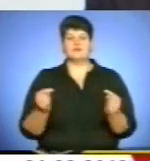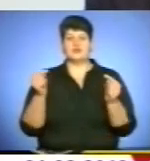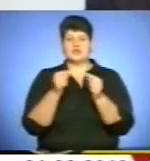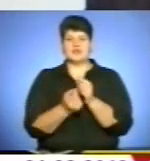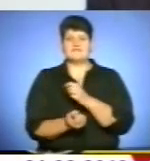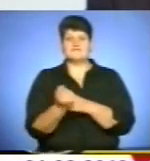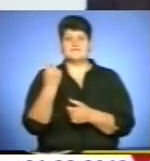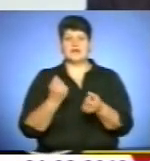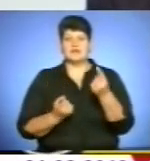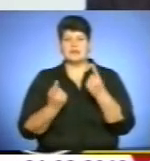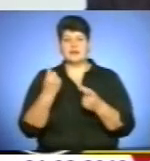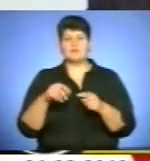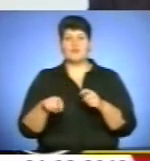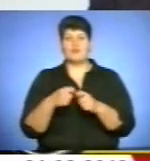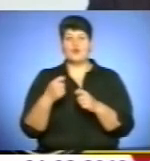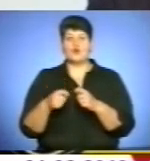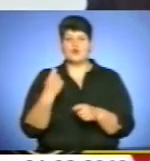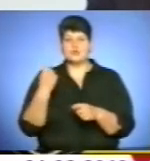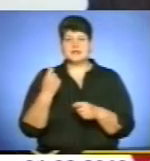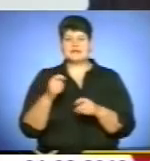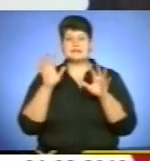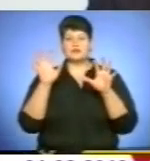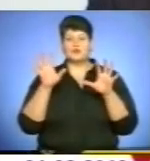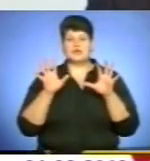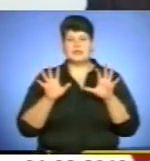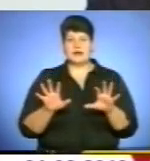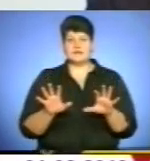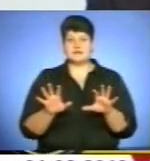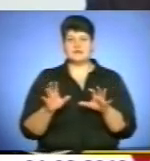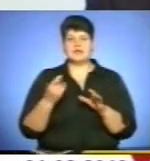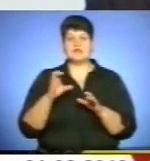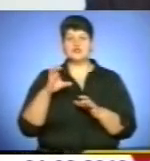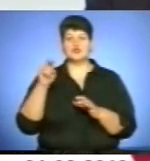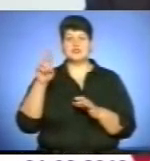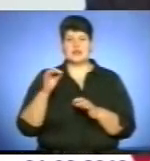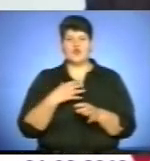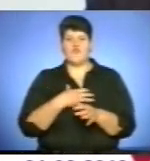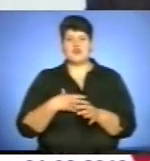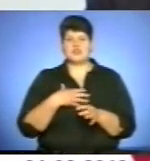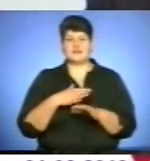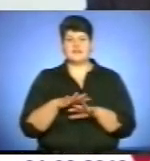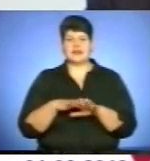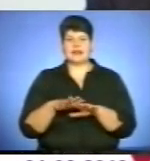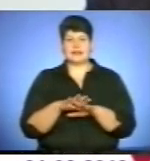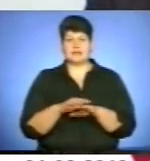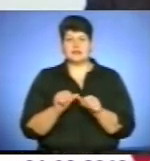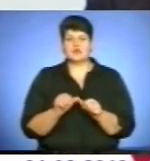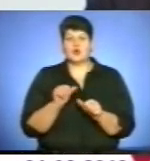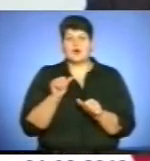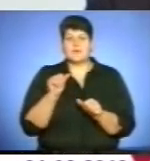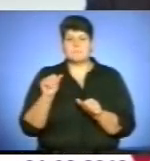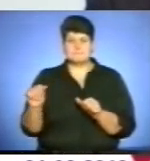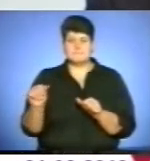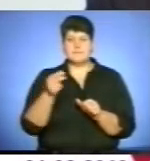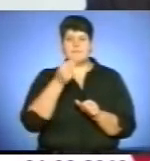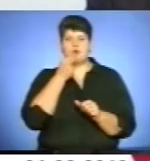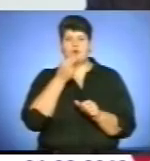припинення порушень законодавства про захист економічної конкуренції на соціально важливих ринках. Ну, зокрема,